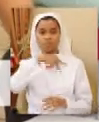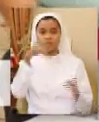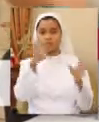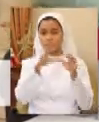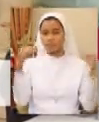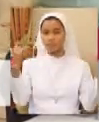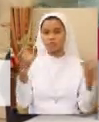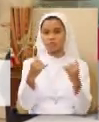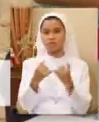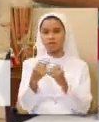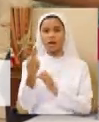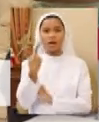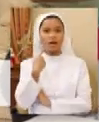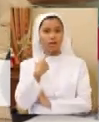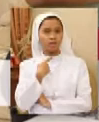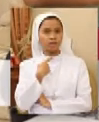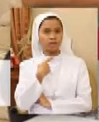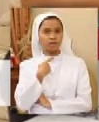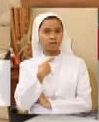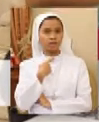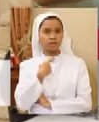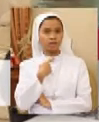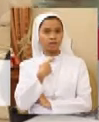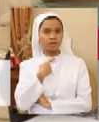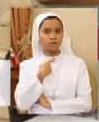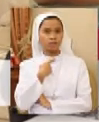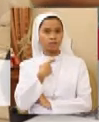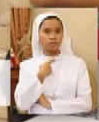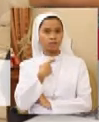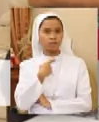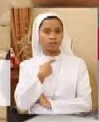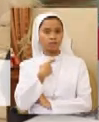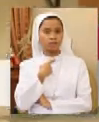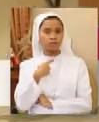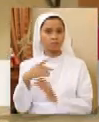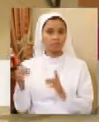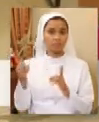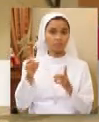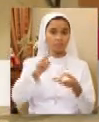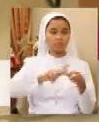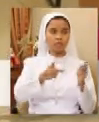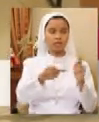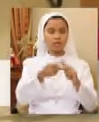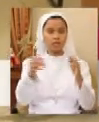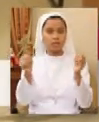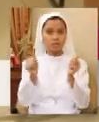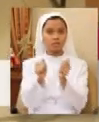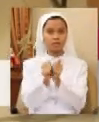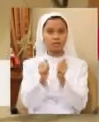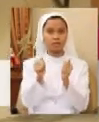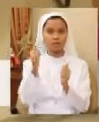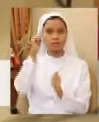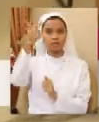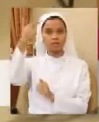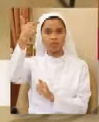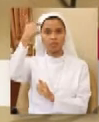Community. Pero nagpa-partner ba kayo ng government? Sana ng local government? Tulong din